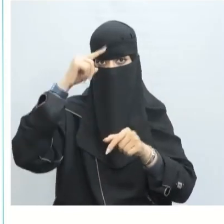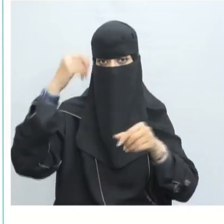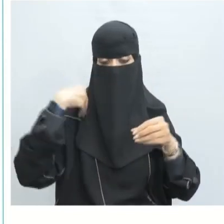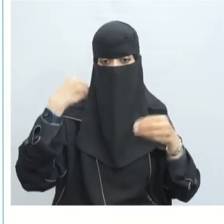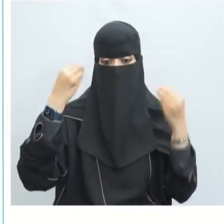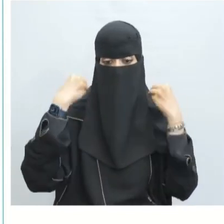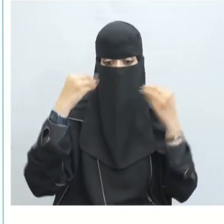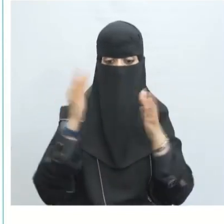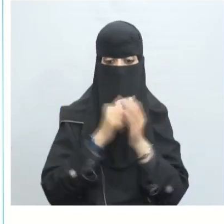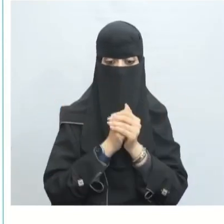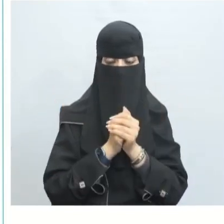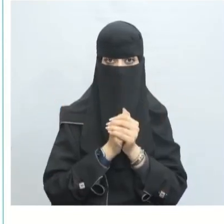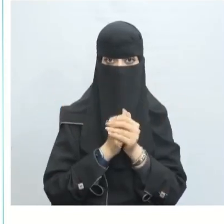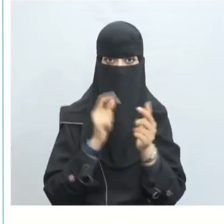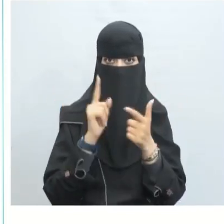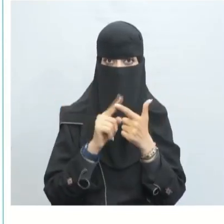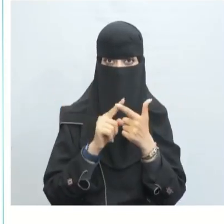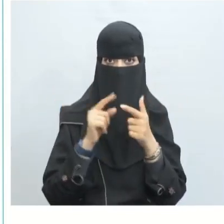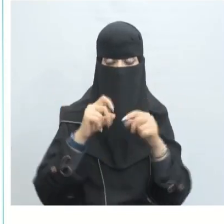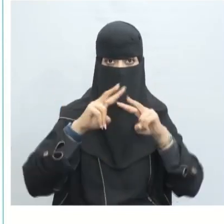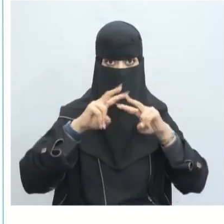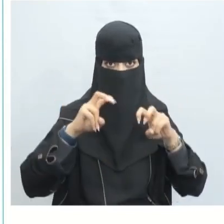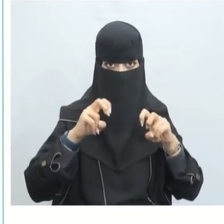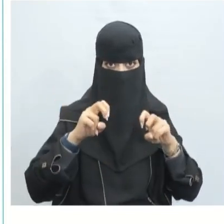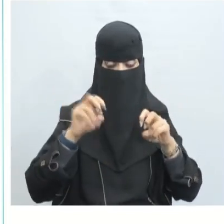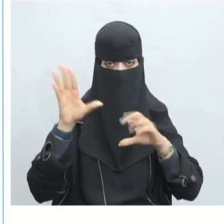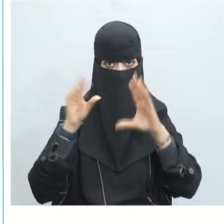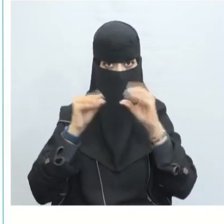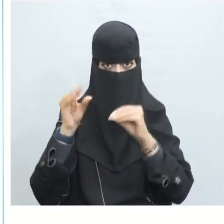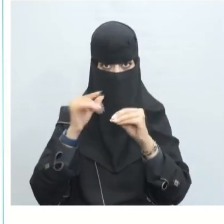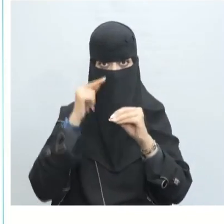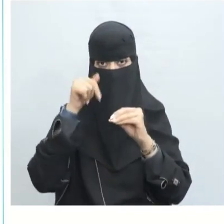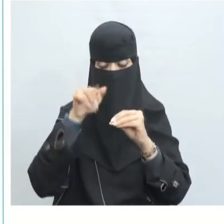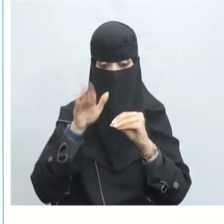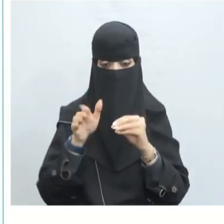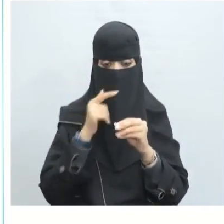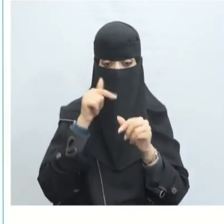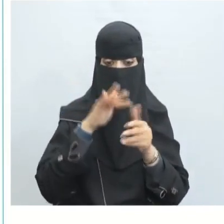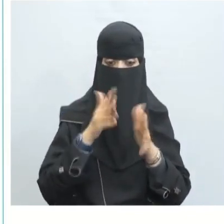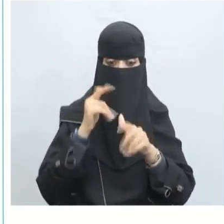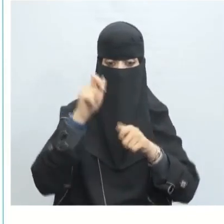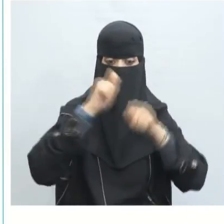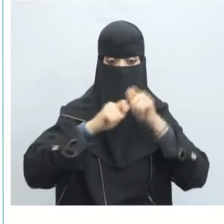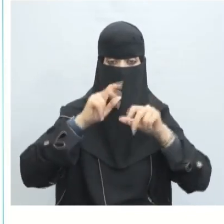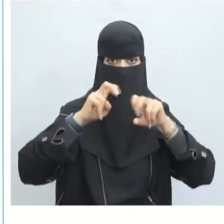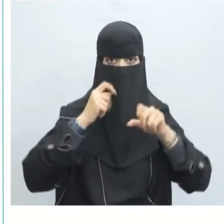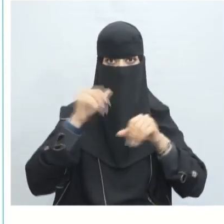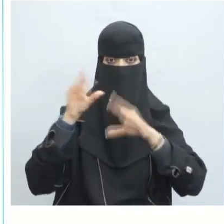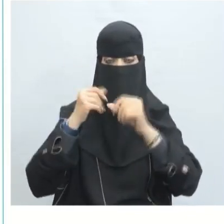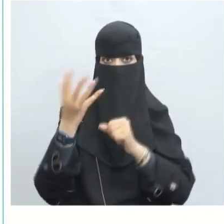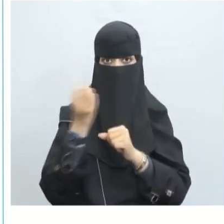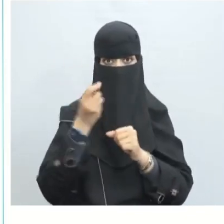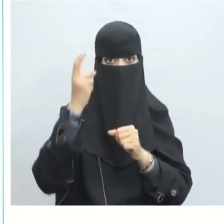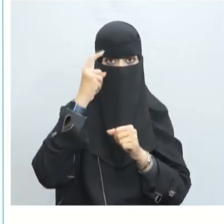السوق ايضا البحث ودراسه السوق مثلا لدينا يمكن استخدام ابحاث السوق لاكتساب